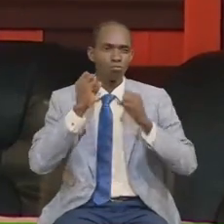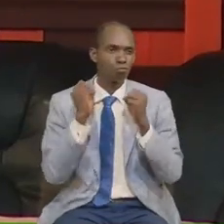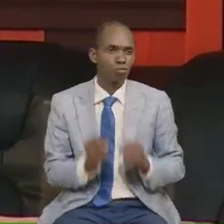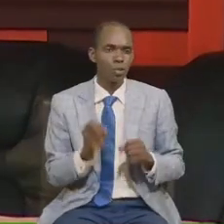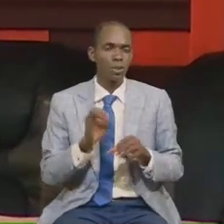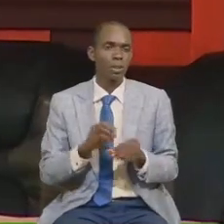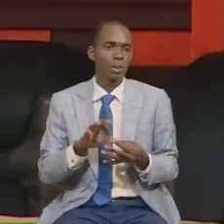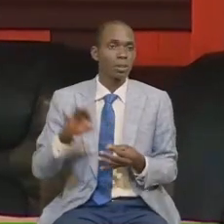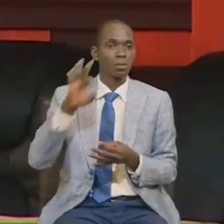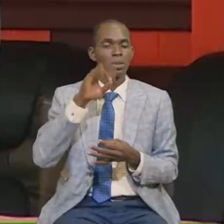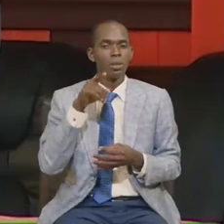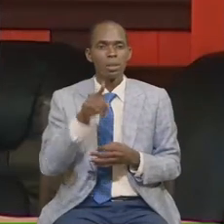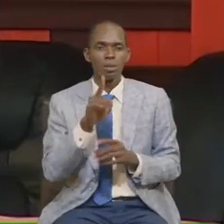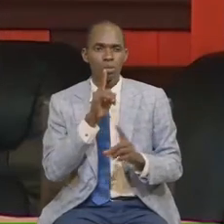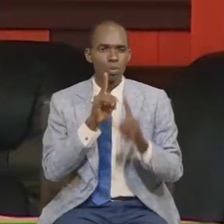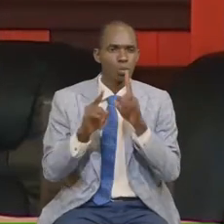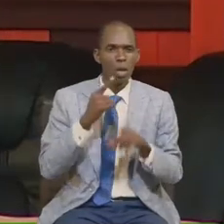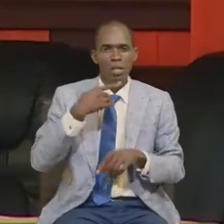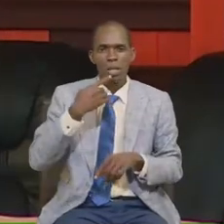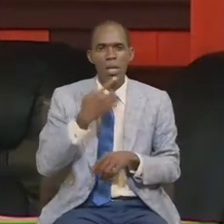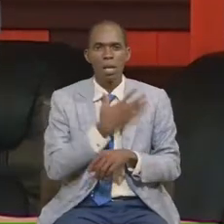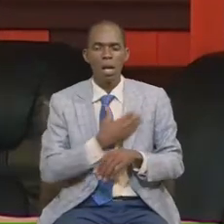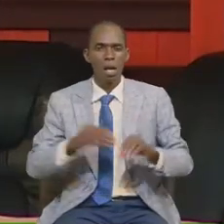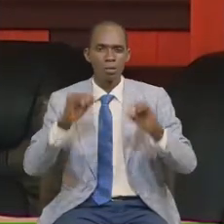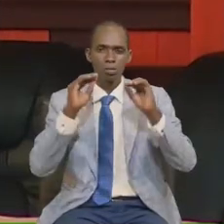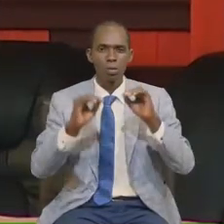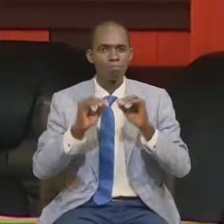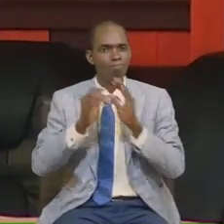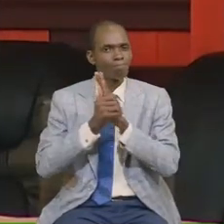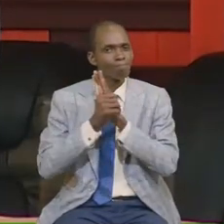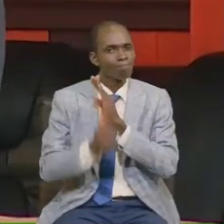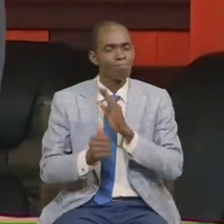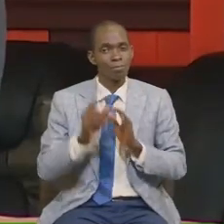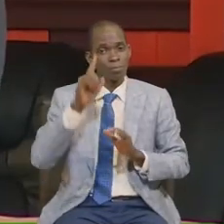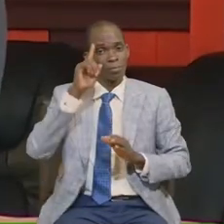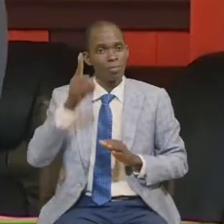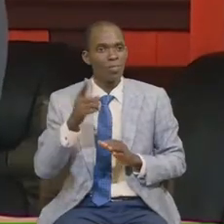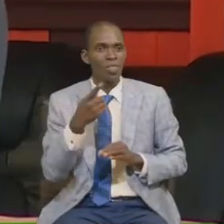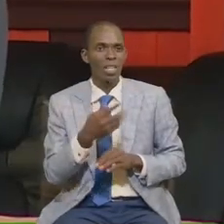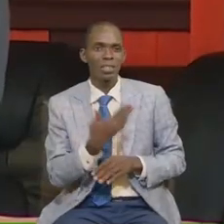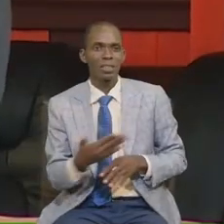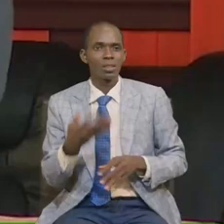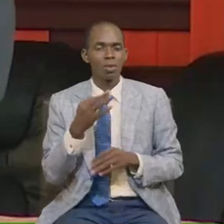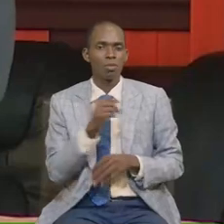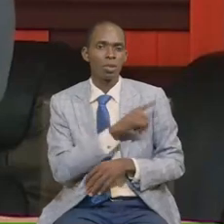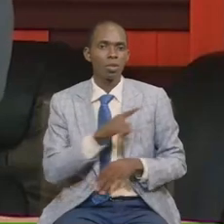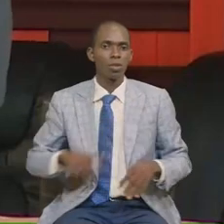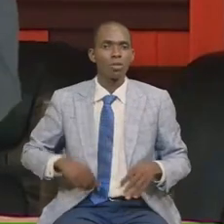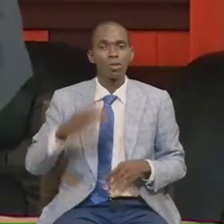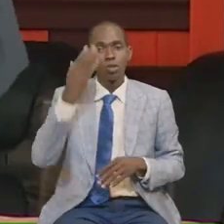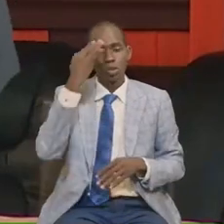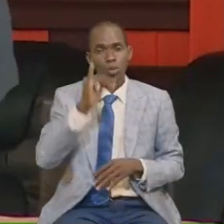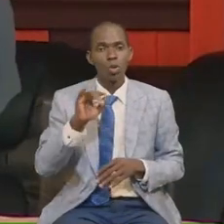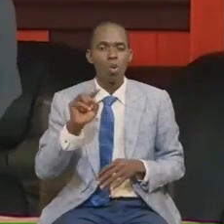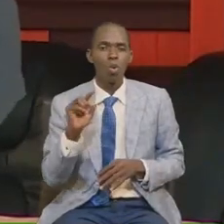exactitude ce qui concerne Jésus, bien qu'il ne connût que le baptême de Jean. Il se mit